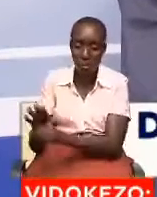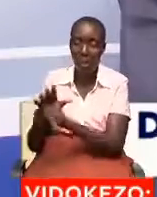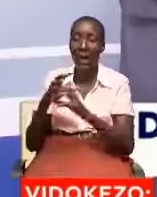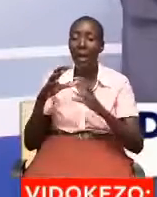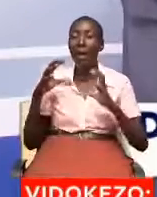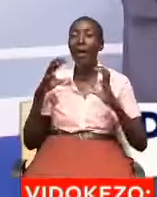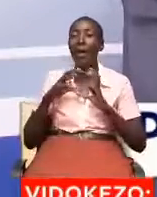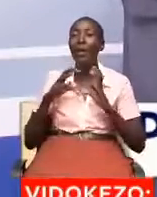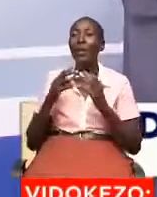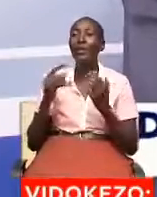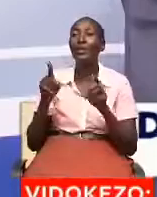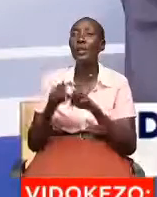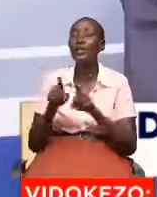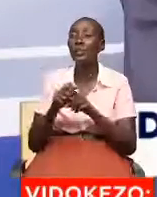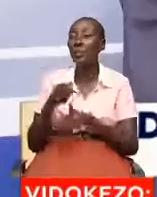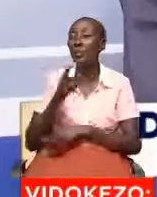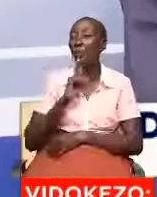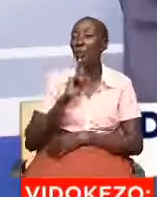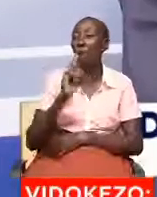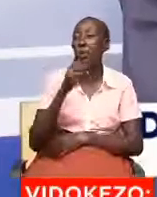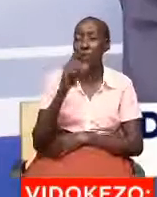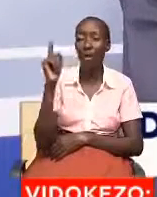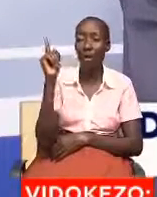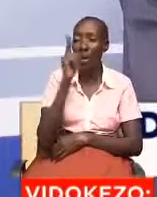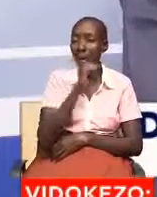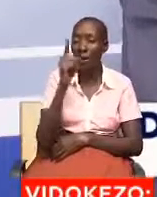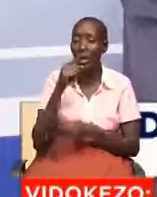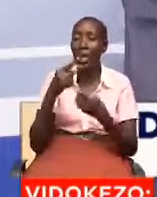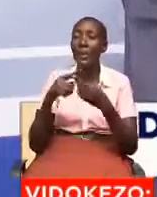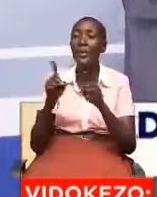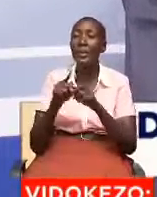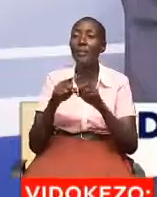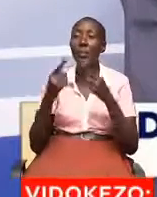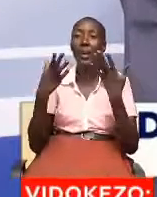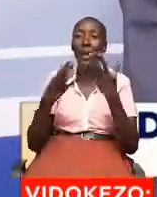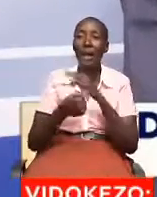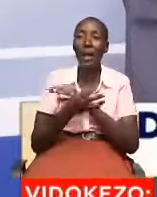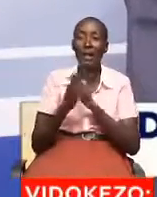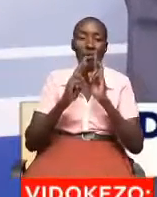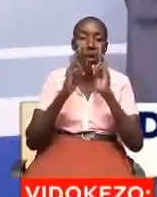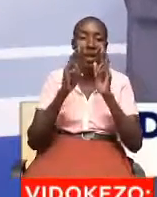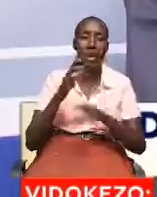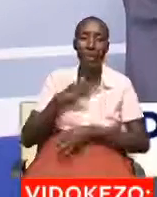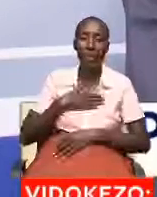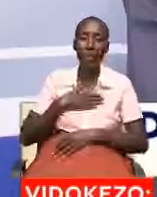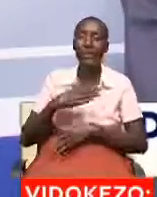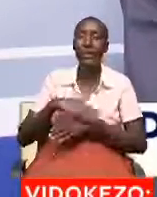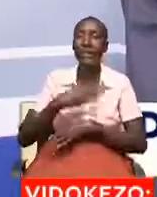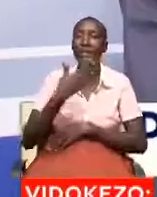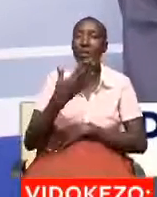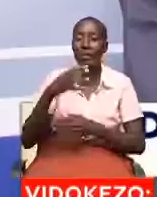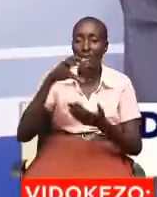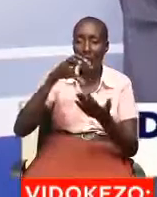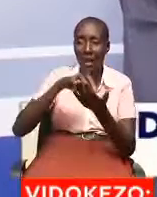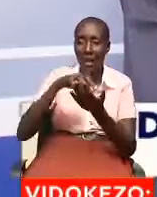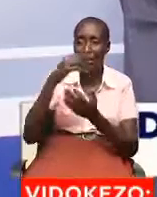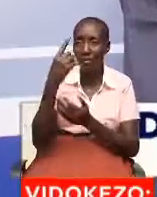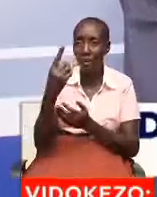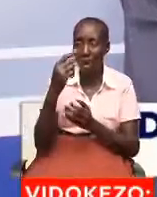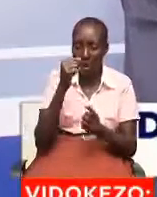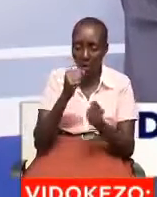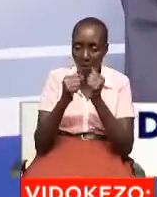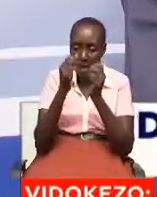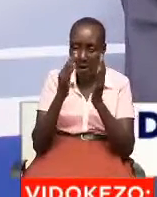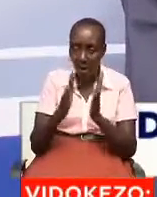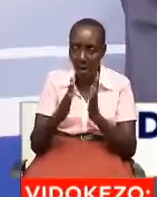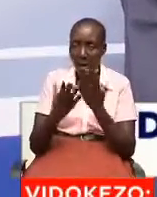hao hilo wamekashifu vikali. Na kama anavyotuarifu mwanahabari wetu Calvin Chitwa, hii ni baada ya kisa kimoja cha mwanariadha maarufu